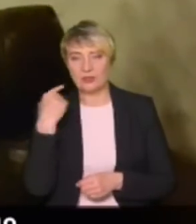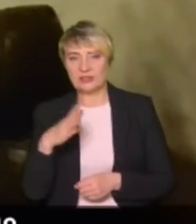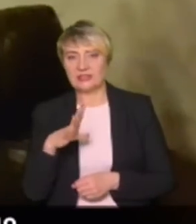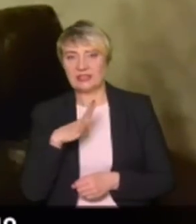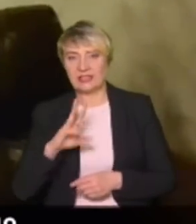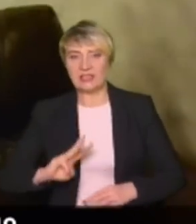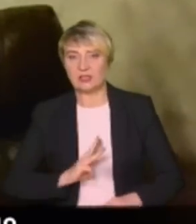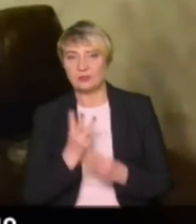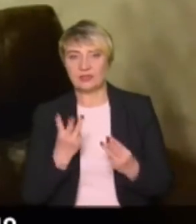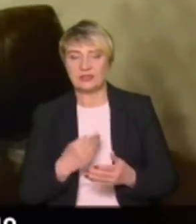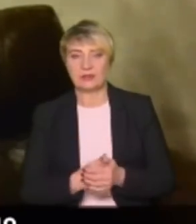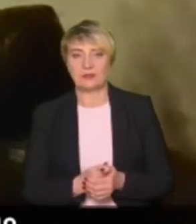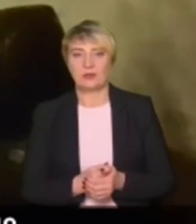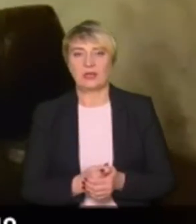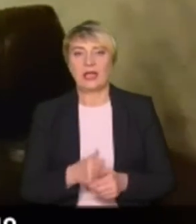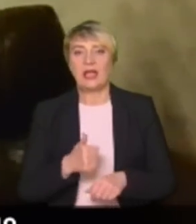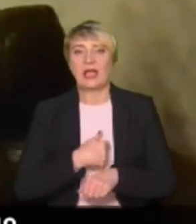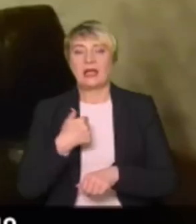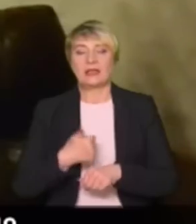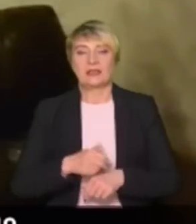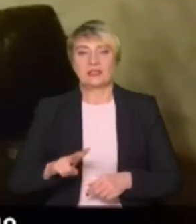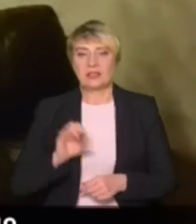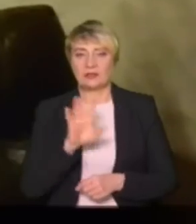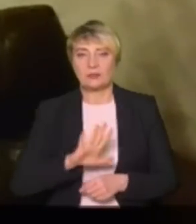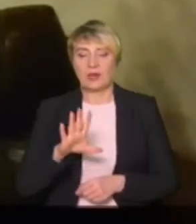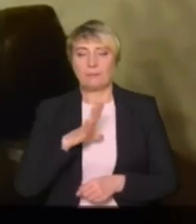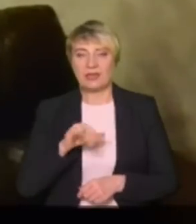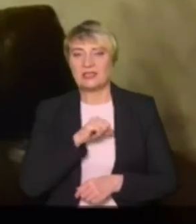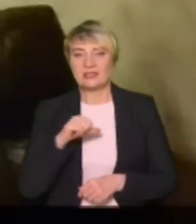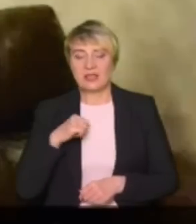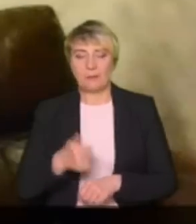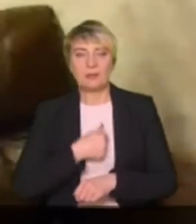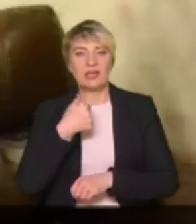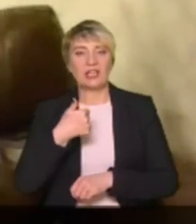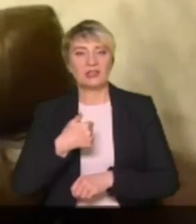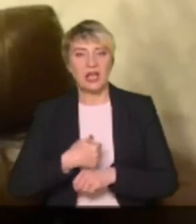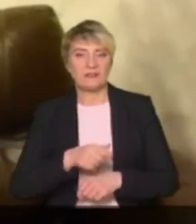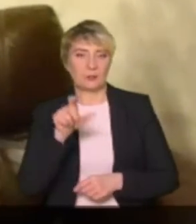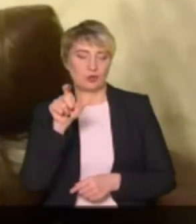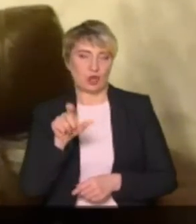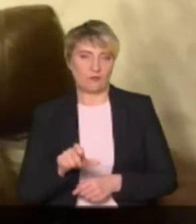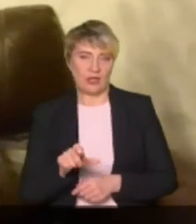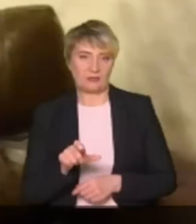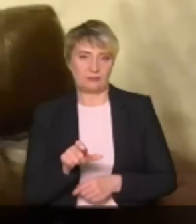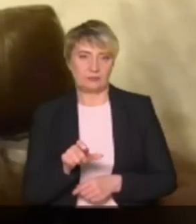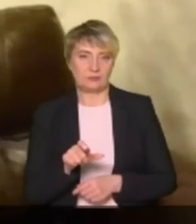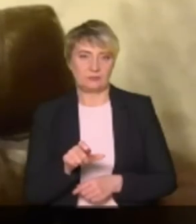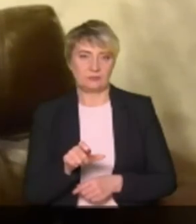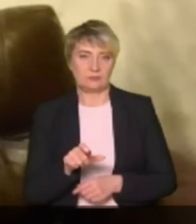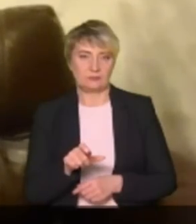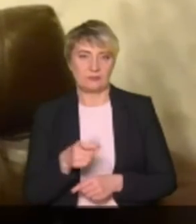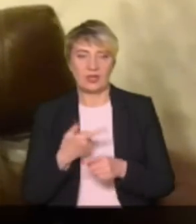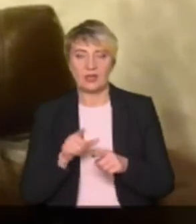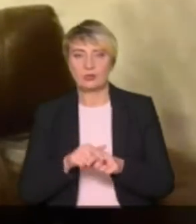так, гендиректором Европы. Быть самым главным человеком, который, ну, может говорить